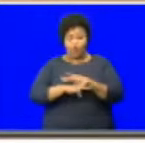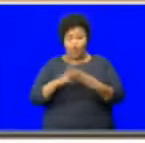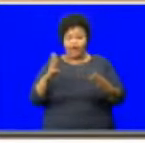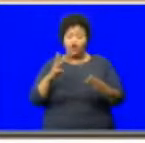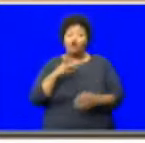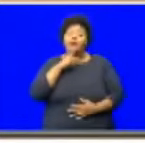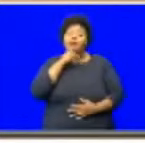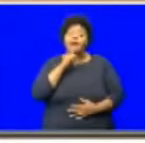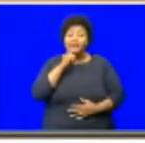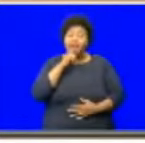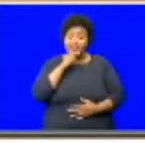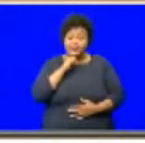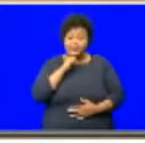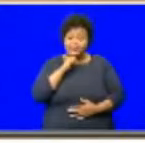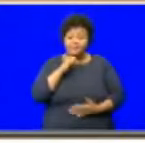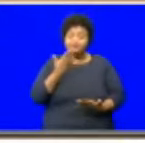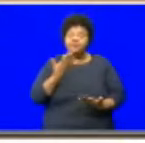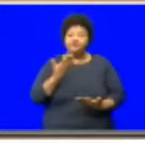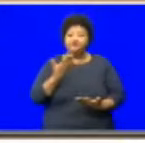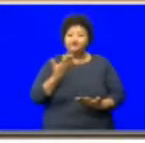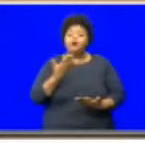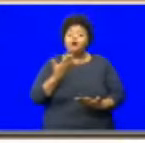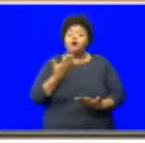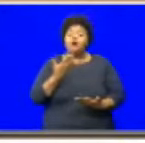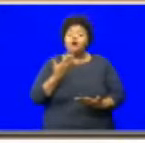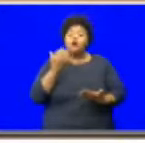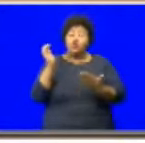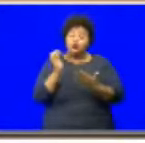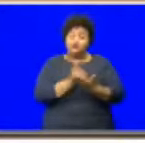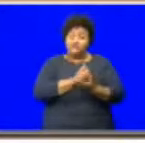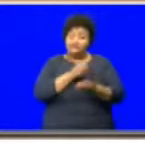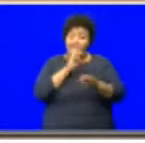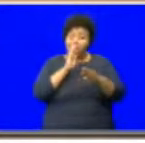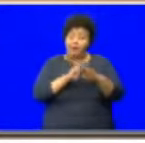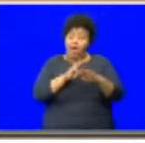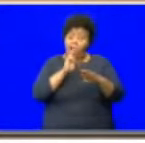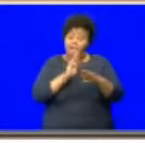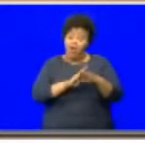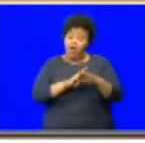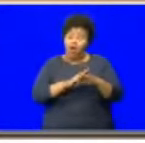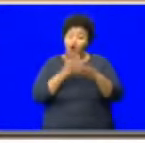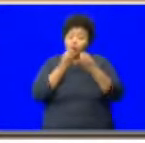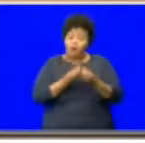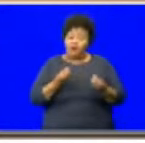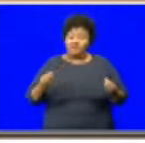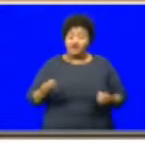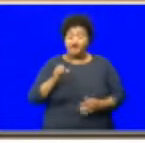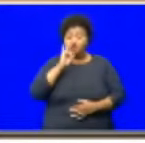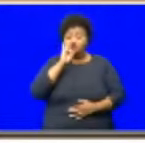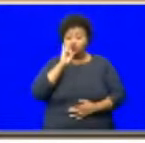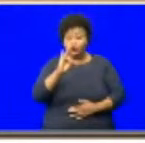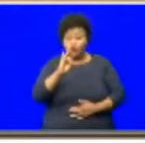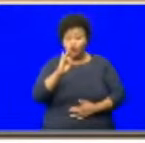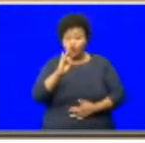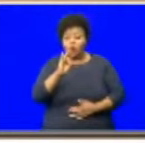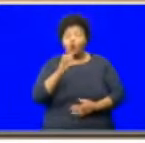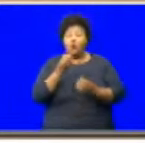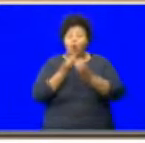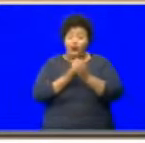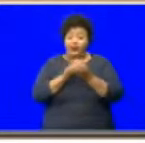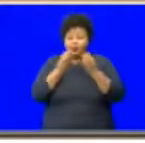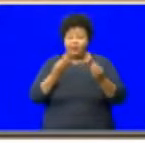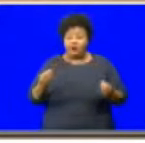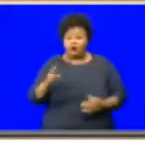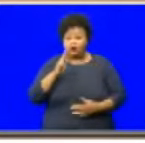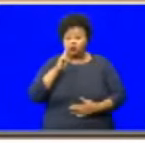nendvodza lethatha make wabanifana kanye nabo banifana lababili yayobalahla etihosheni lapha